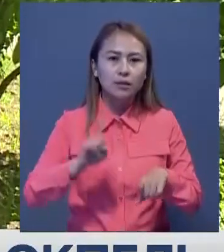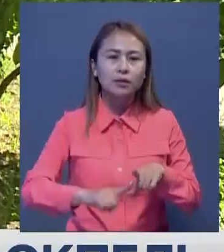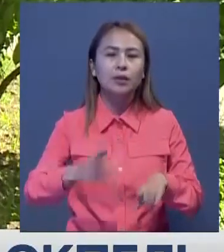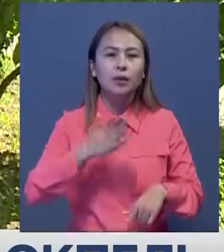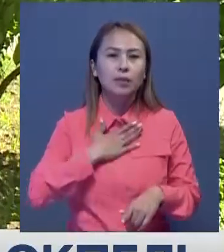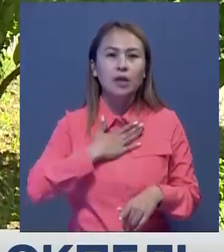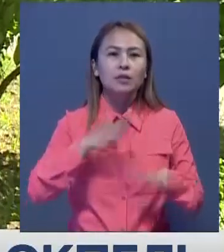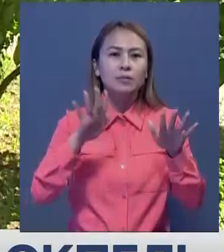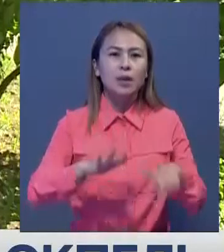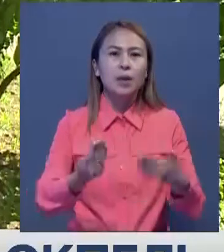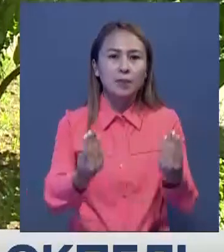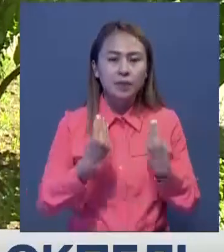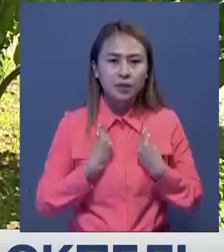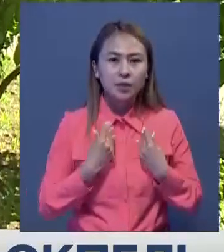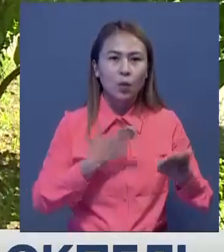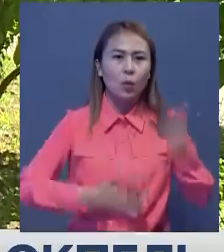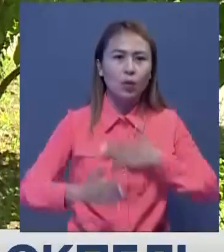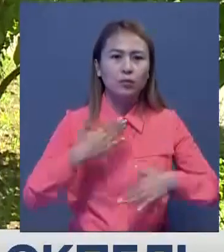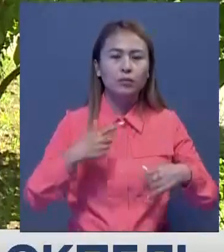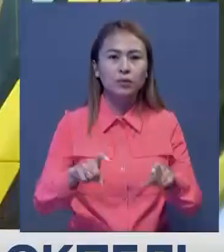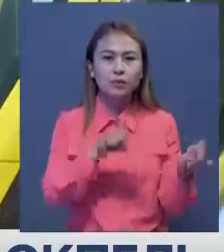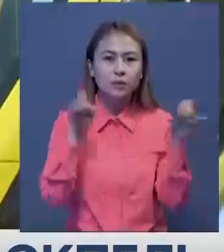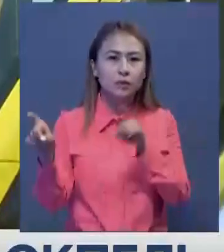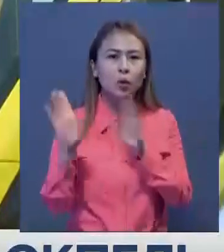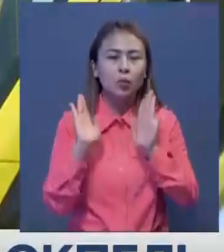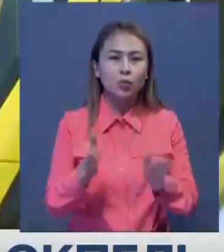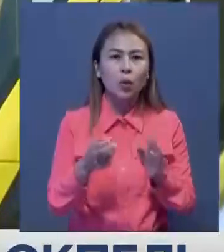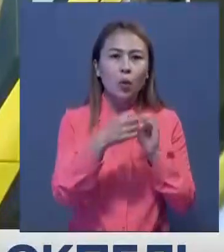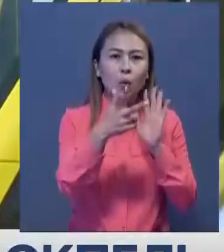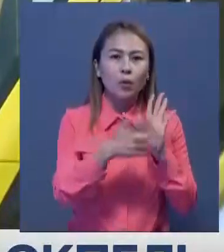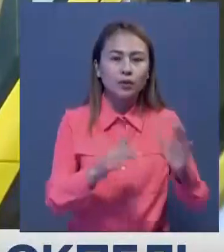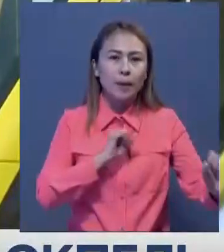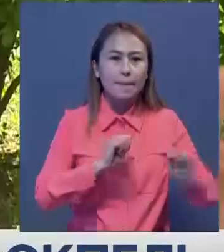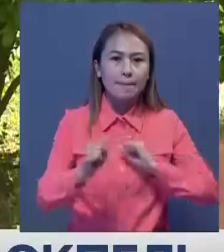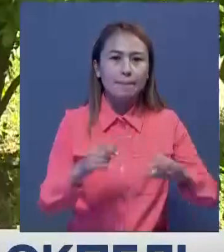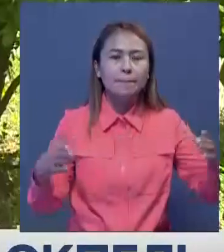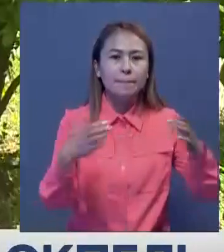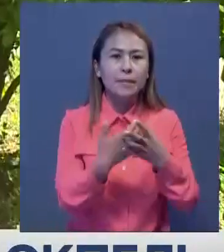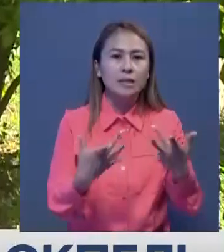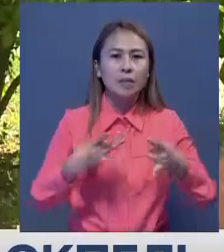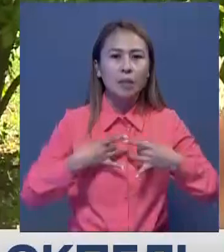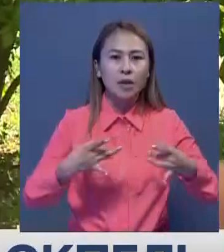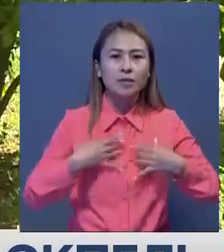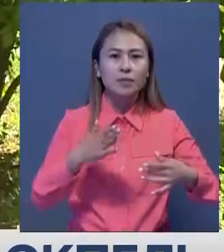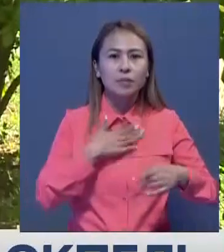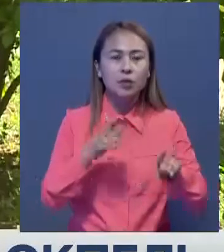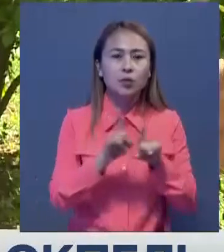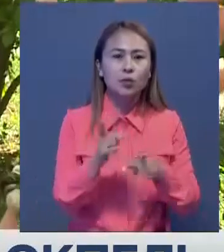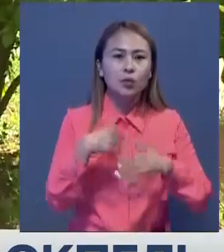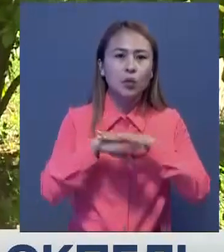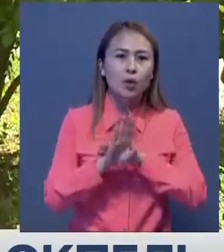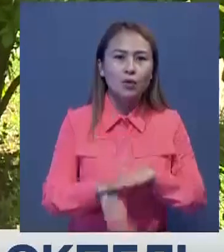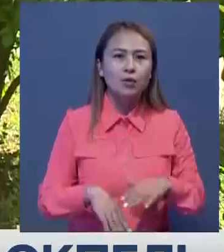бізге орын берсе, қуана-қуана кетеміз сіздерден. Осы 18 бригада жамазаңызды алса, бізді кетеріміз,